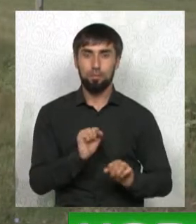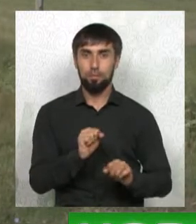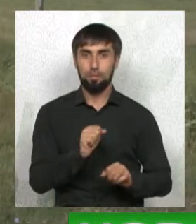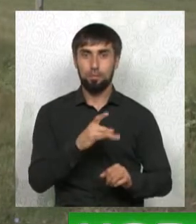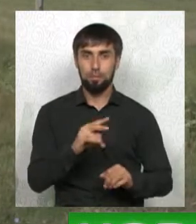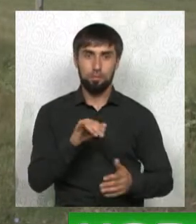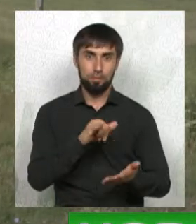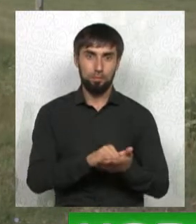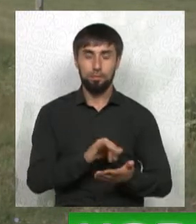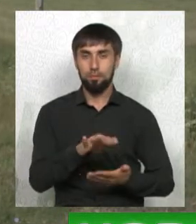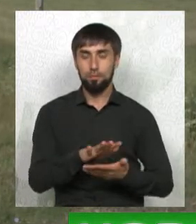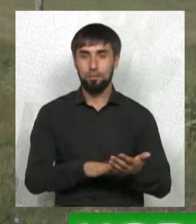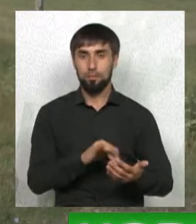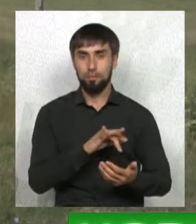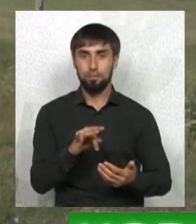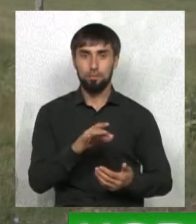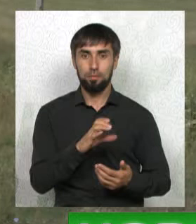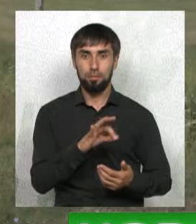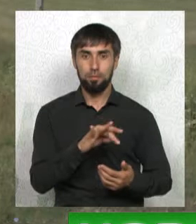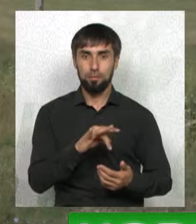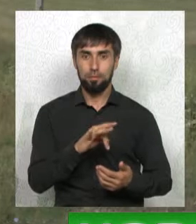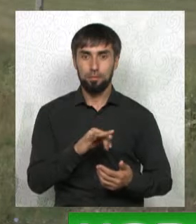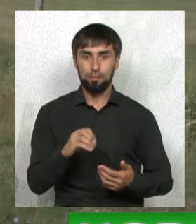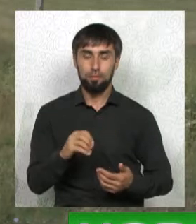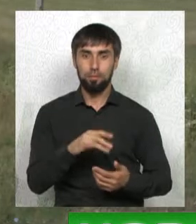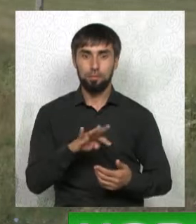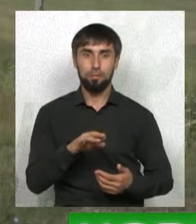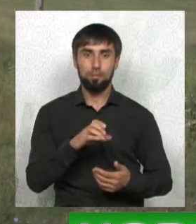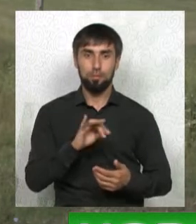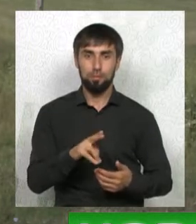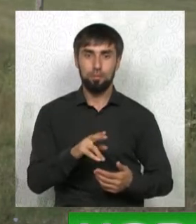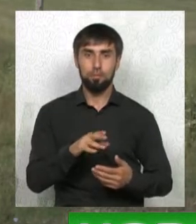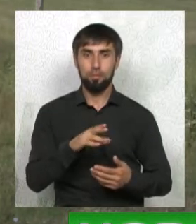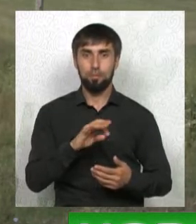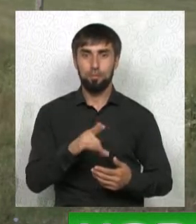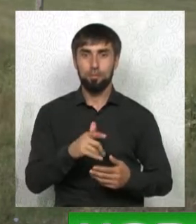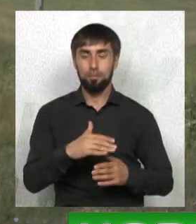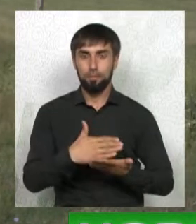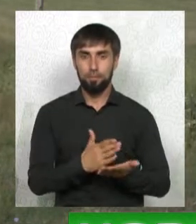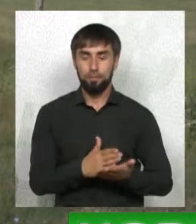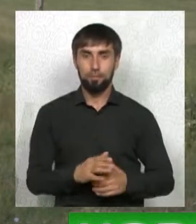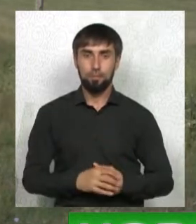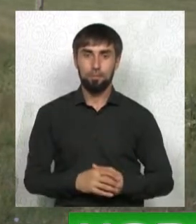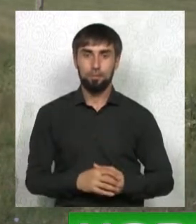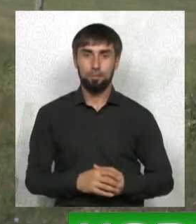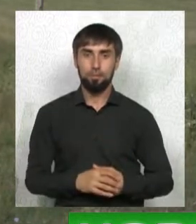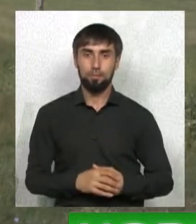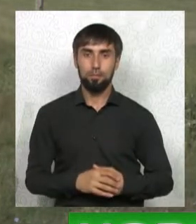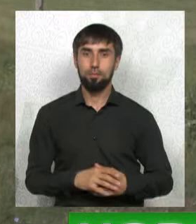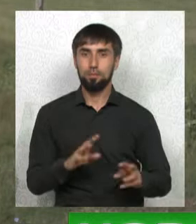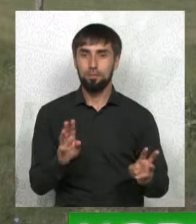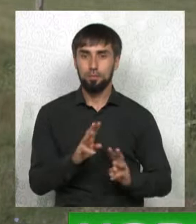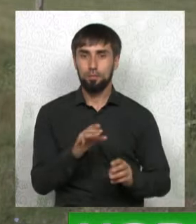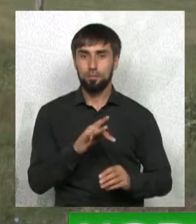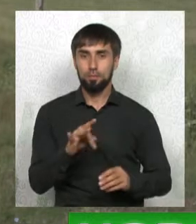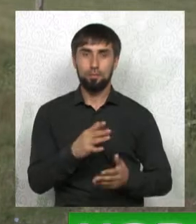экран. И далее инженерные сооружения, ливневые стоки вокруг участка, эти пожарные